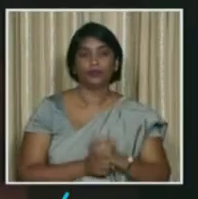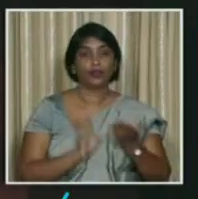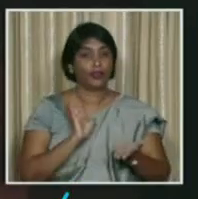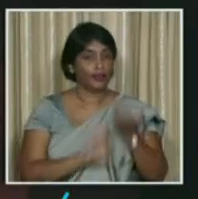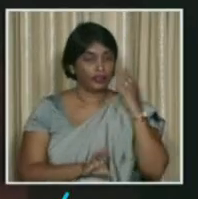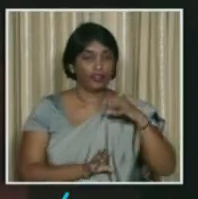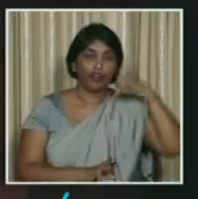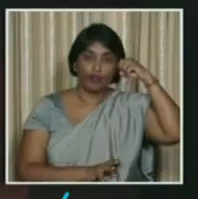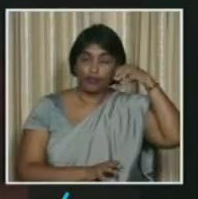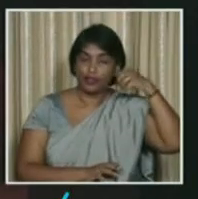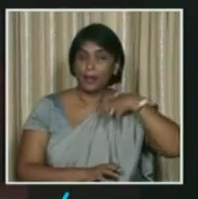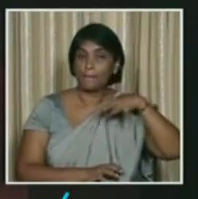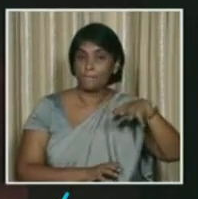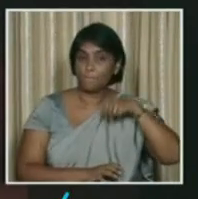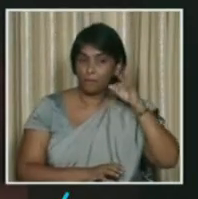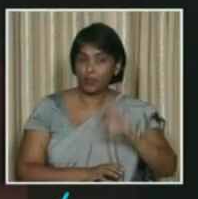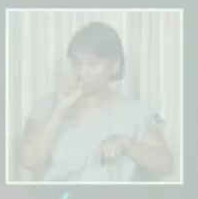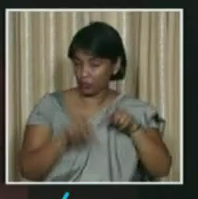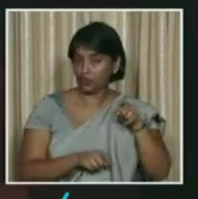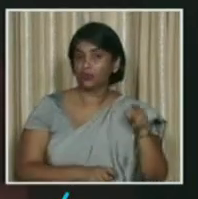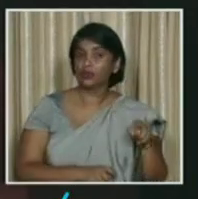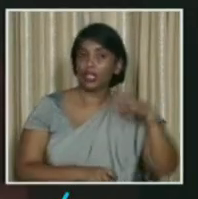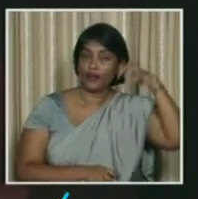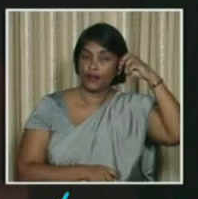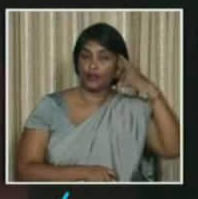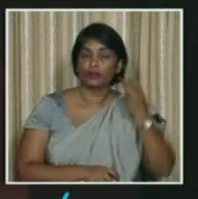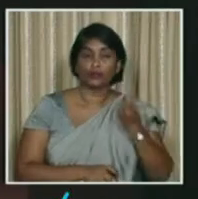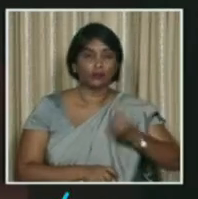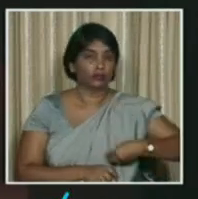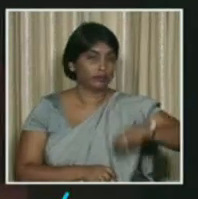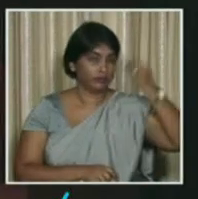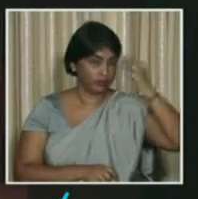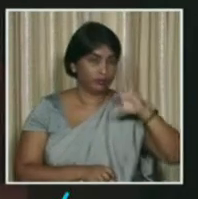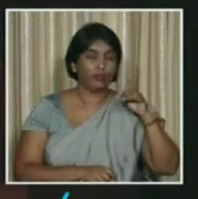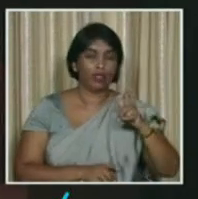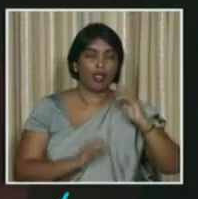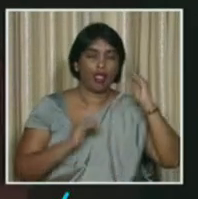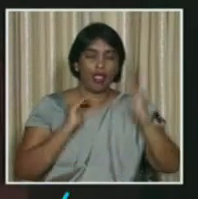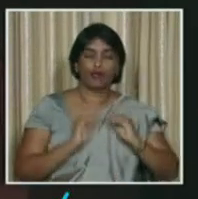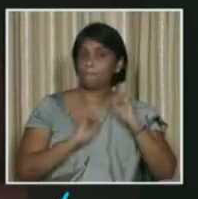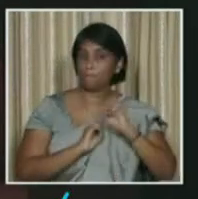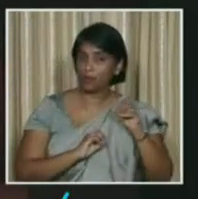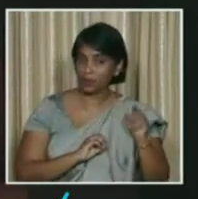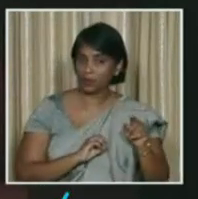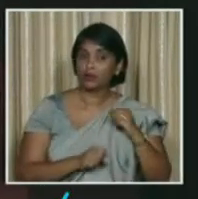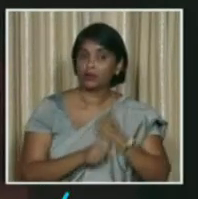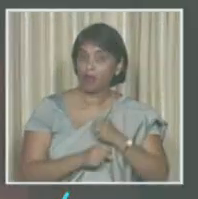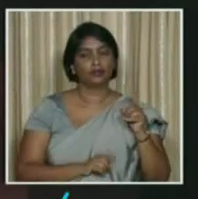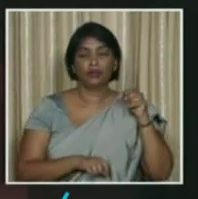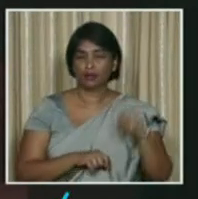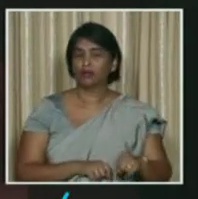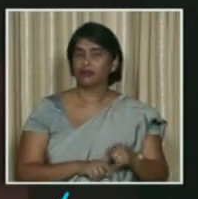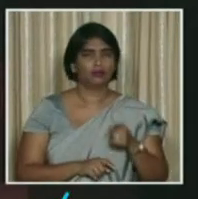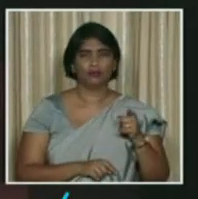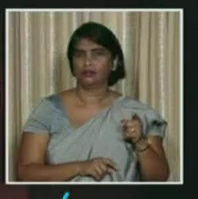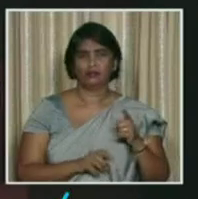වැඩි වශයෙන් විදුලි පාරිභෝජනය සිදු කරන ලබන පුද්ගලින් විදුලි ගාස්තු ඉහළ යාම සිදු ඇත්තේ අඩු ප්‍රතිශතයකින් බව රජය පිළිගන්නේ.